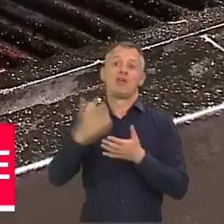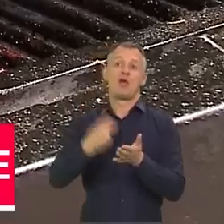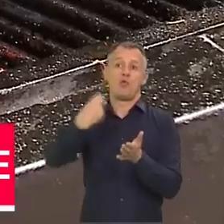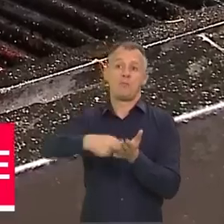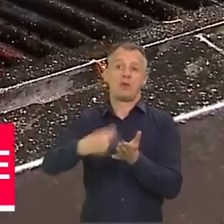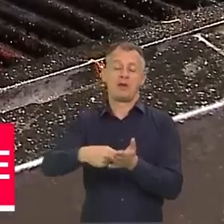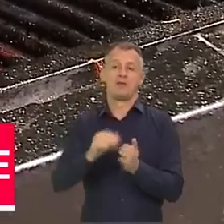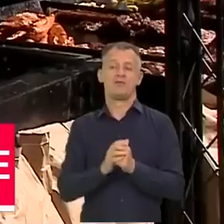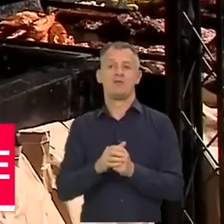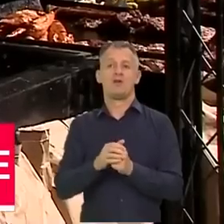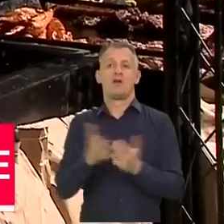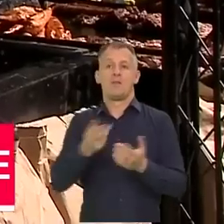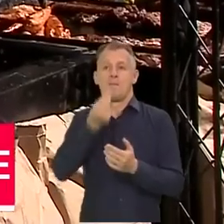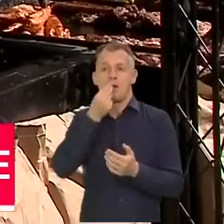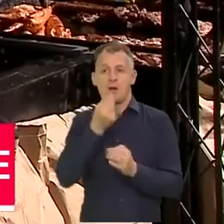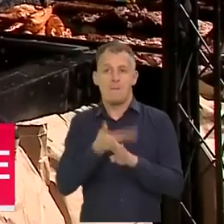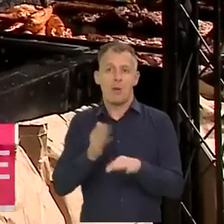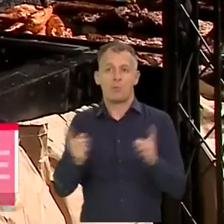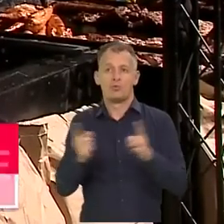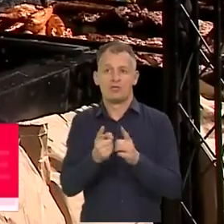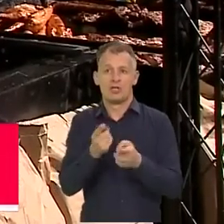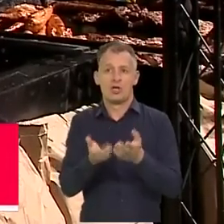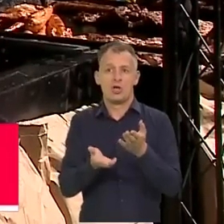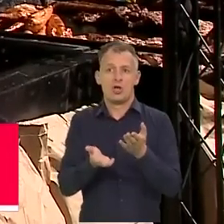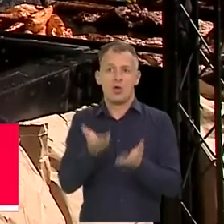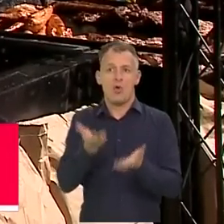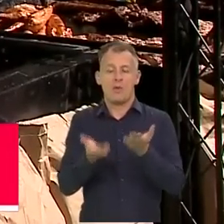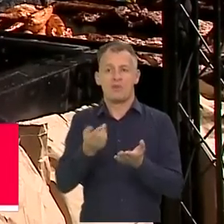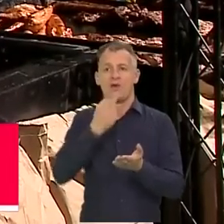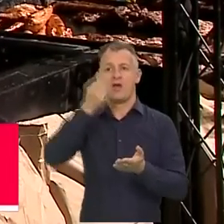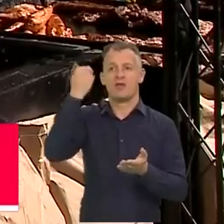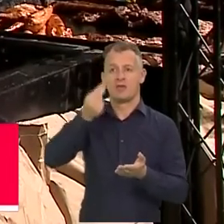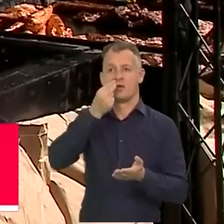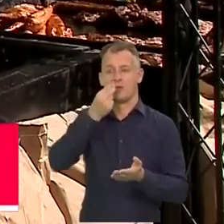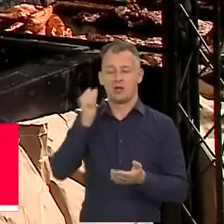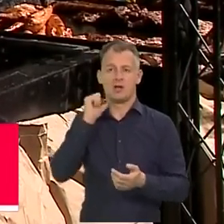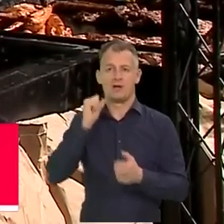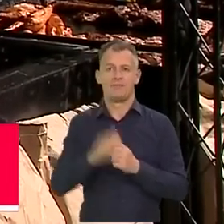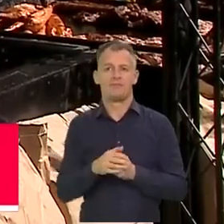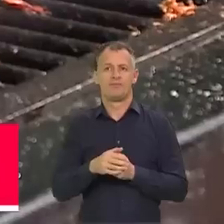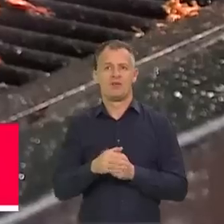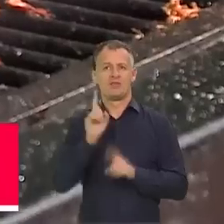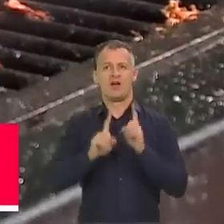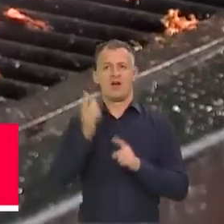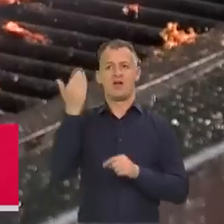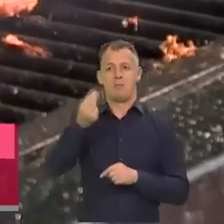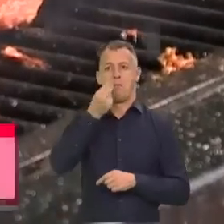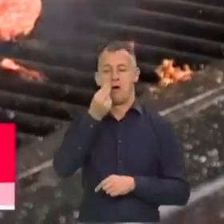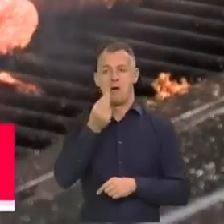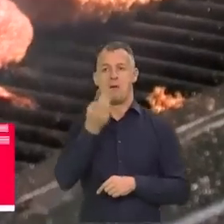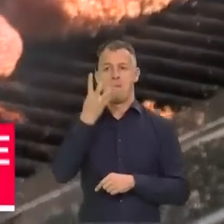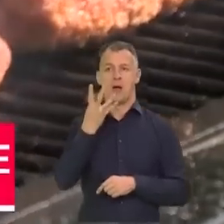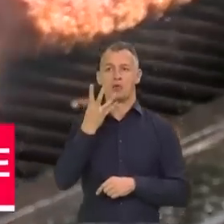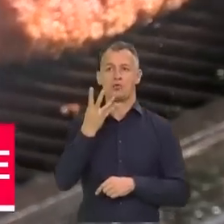puțină carne ca înainte. Am simțit de la client că nu mai cumpare aceeași dare de mână la cumpărare. Adică dacă înainte mânca, să zic, 4